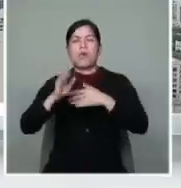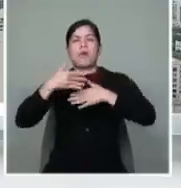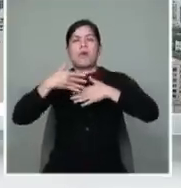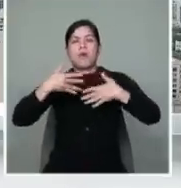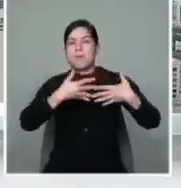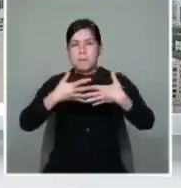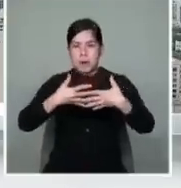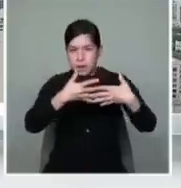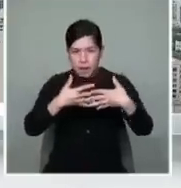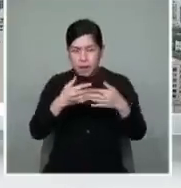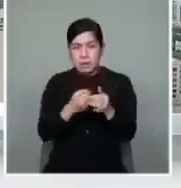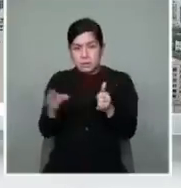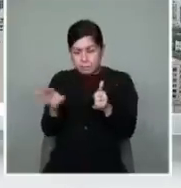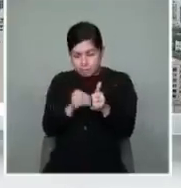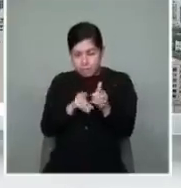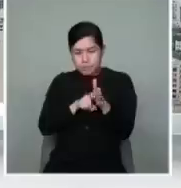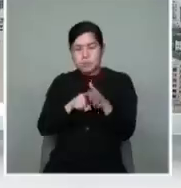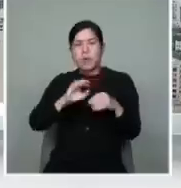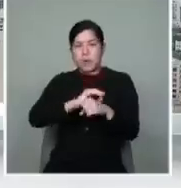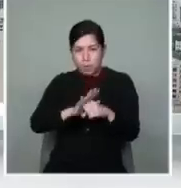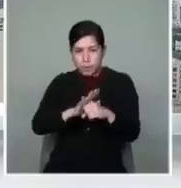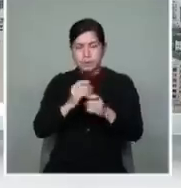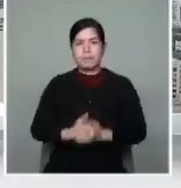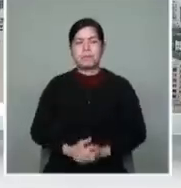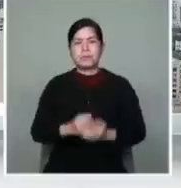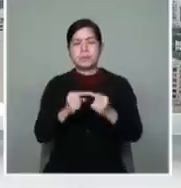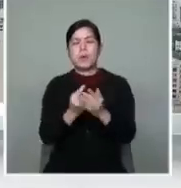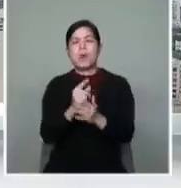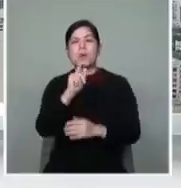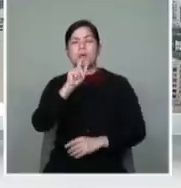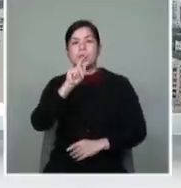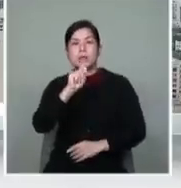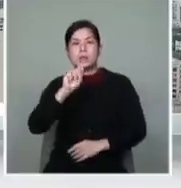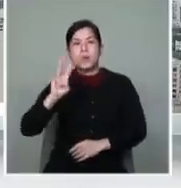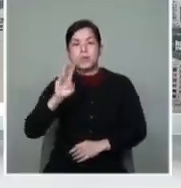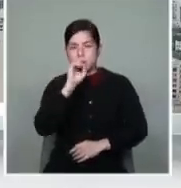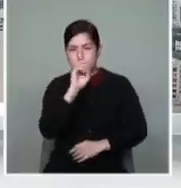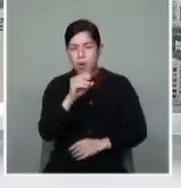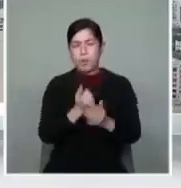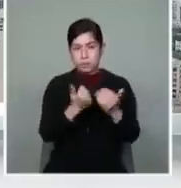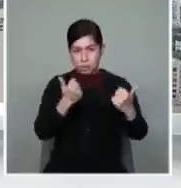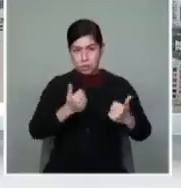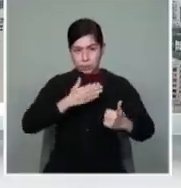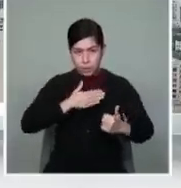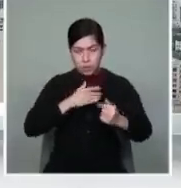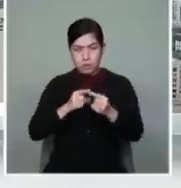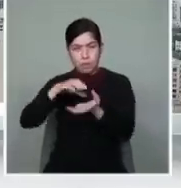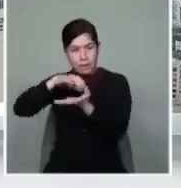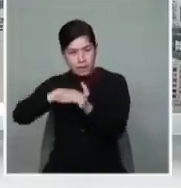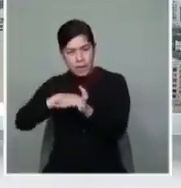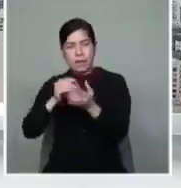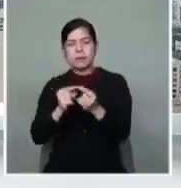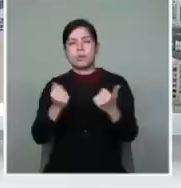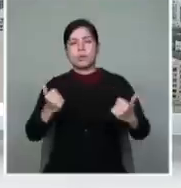ด-19ล่าสุดมีการทวีตข้อความคือบอกล่ะว่าตอนนี้เนี่ยทั้งตนเองและภรรยาสบายดีนะคะในขณะ